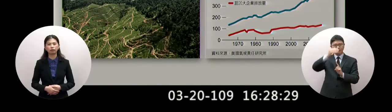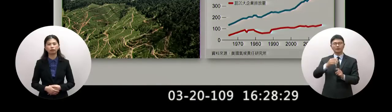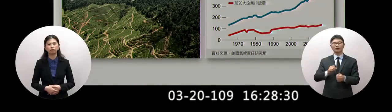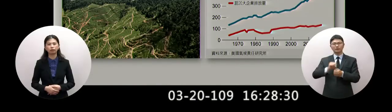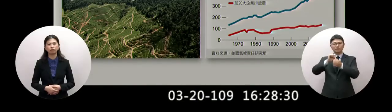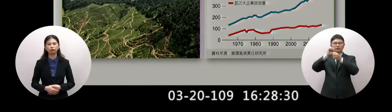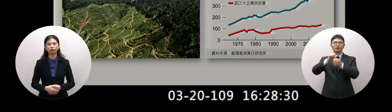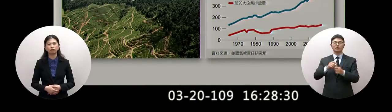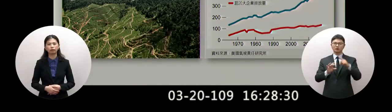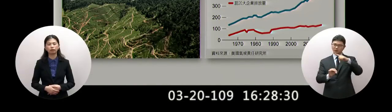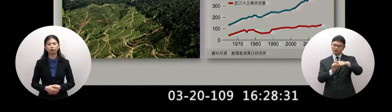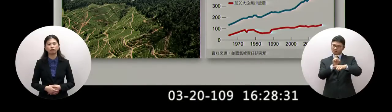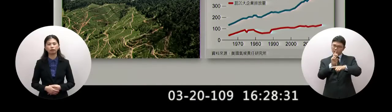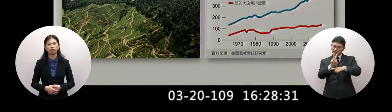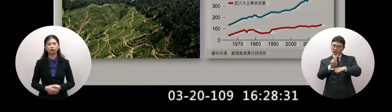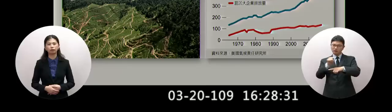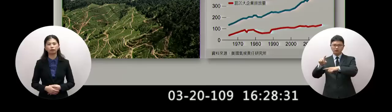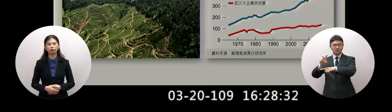增加了